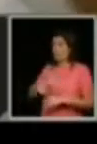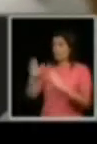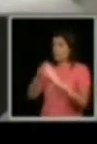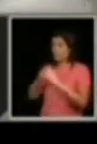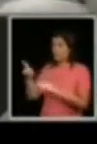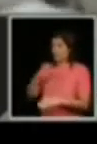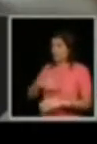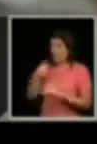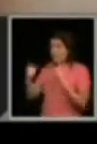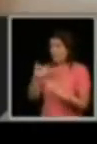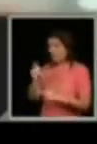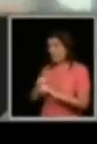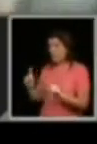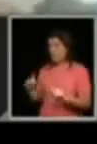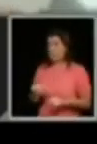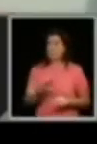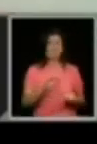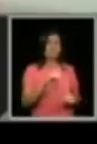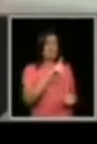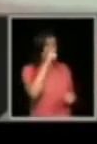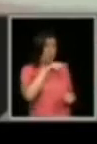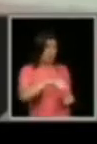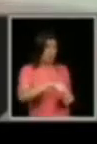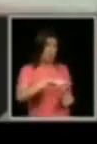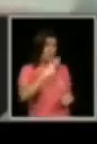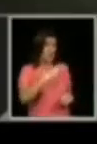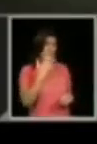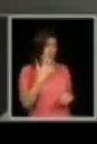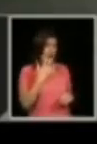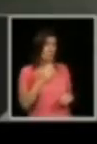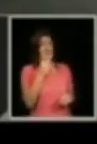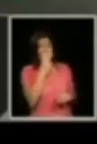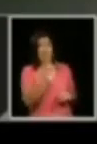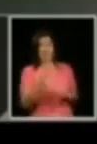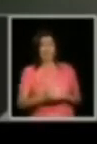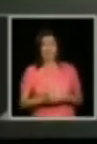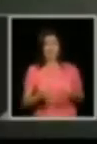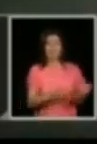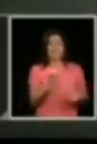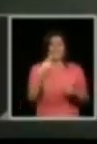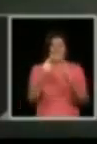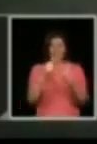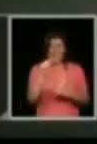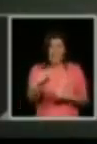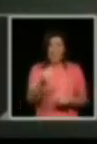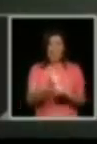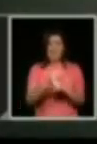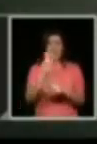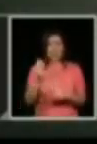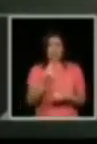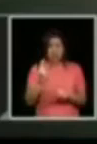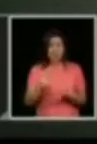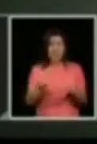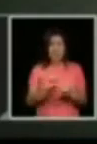אנטוניה ימין, התחקירנית שלנו, שהתעניינה במקום עבור אחיה בהוסטל, באחד ההוסטלים